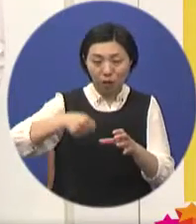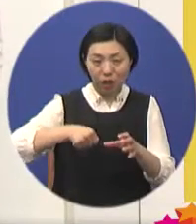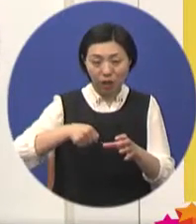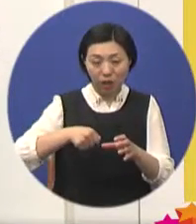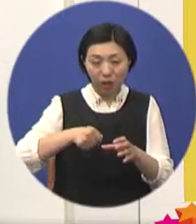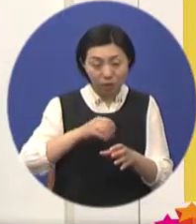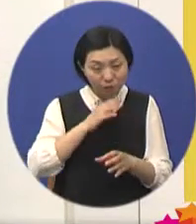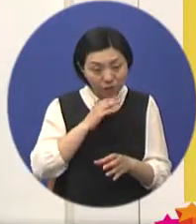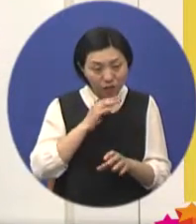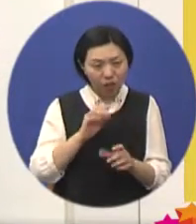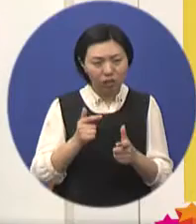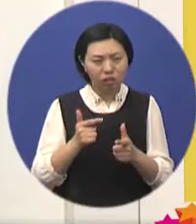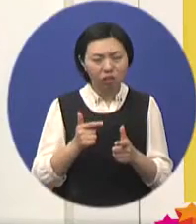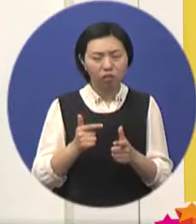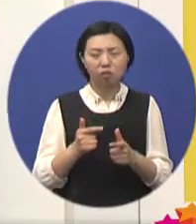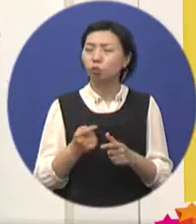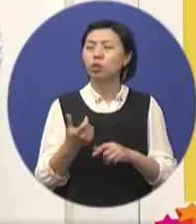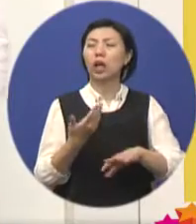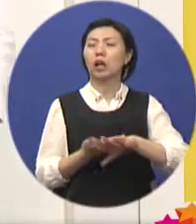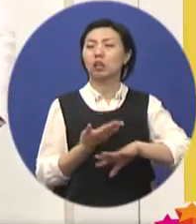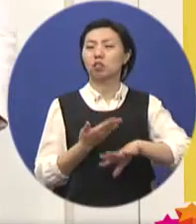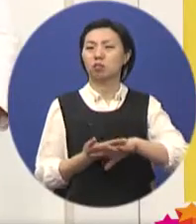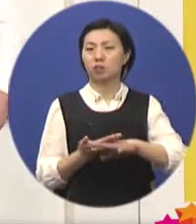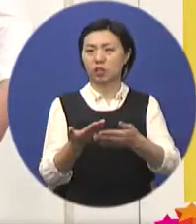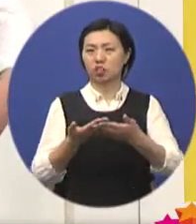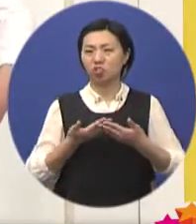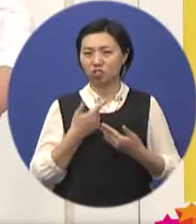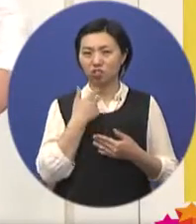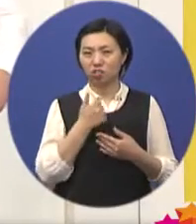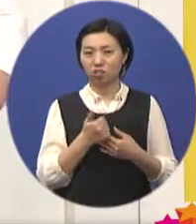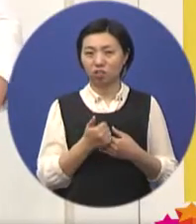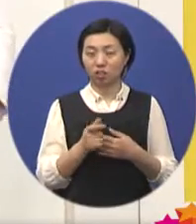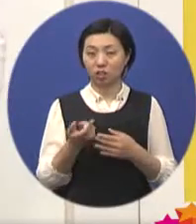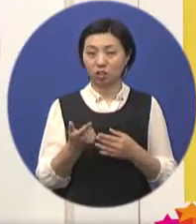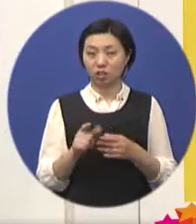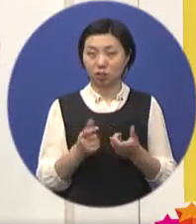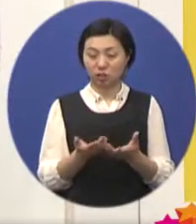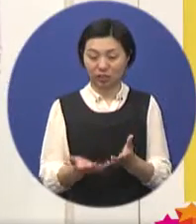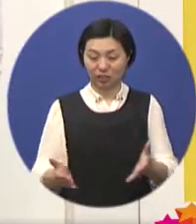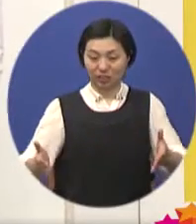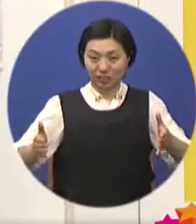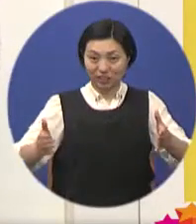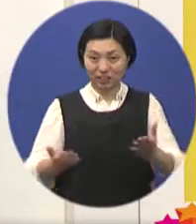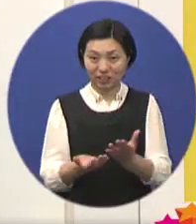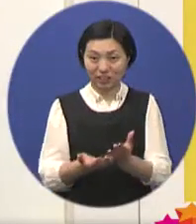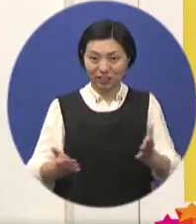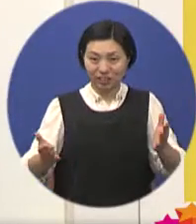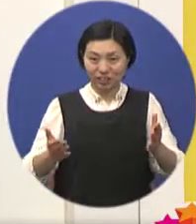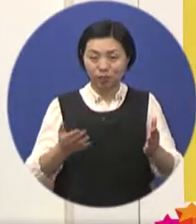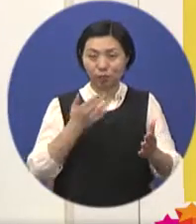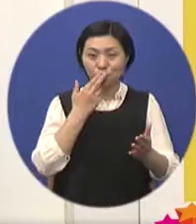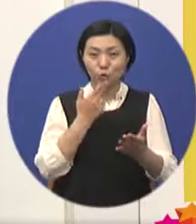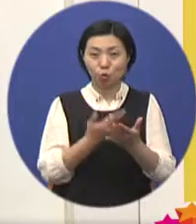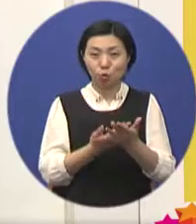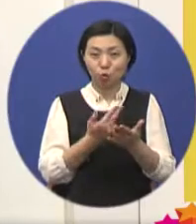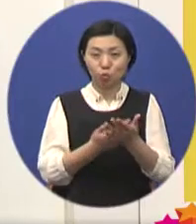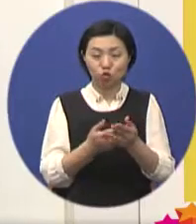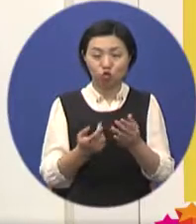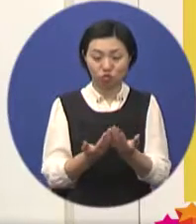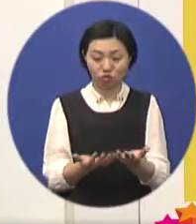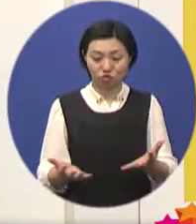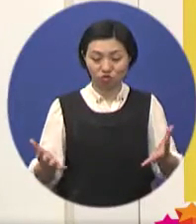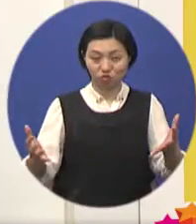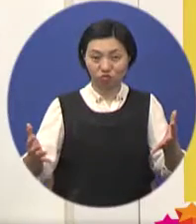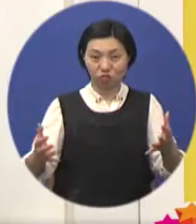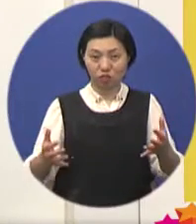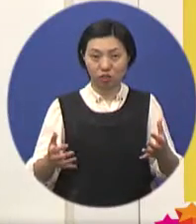홈이나 아니고 그 뭐 탔어요. 그 뭐 저 아. 이거 뭐 저 그 그릇 있잖아요. 고무다라 예. 양판이나 그, 저는요. 고무다라 저는